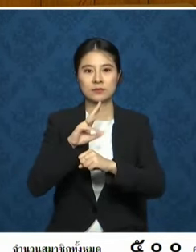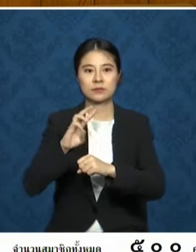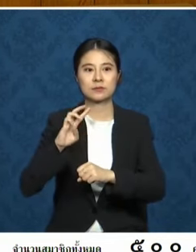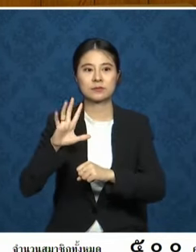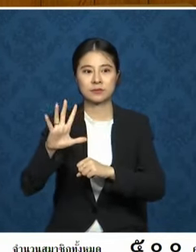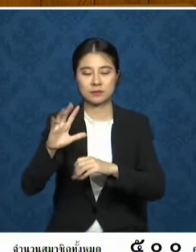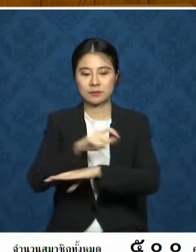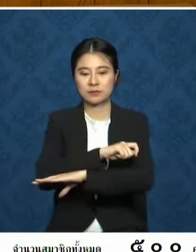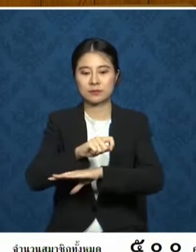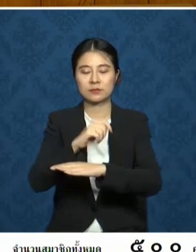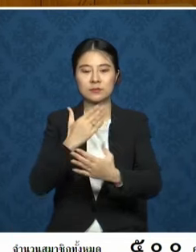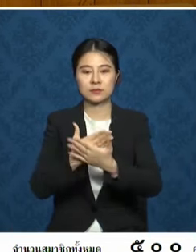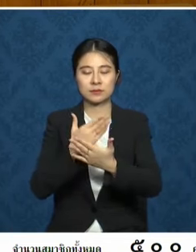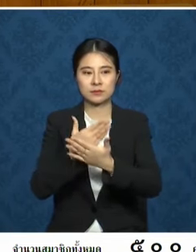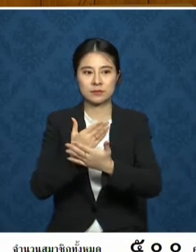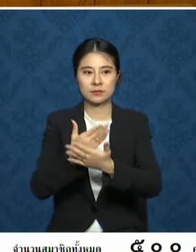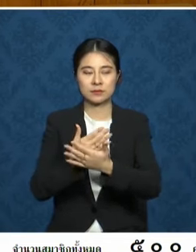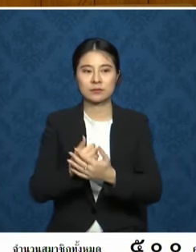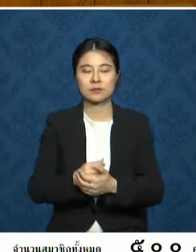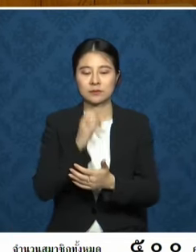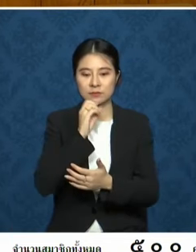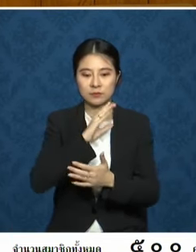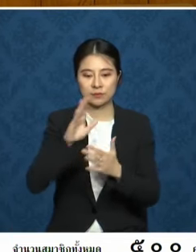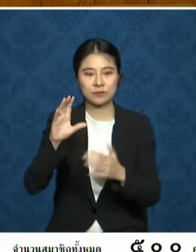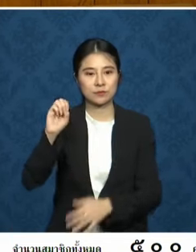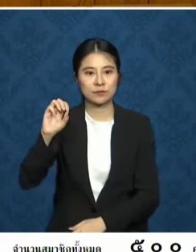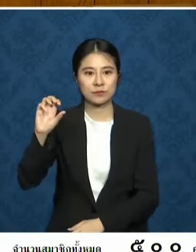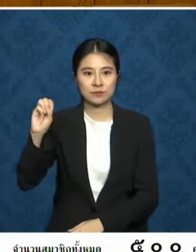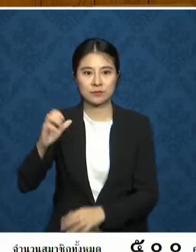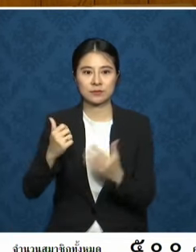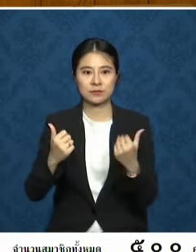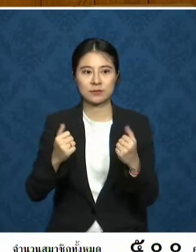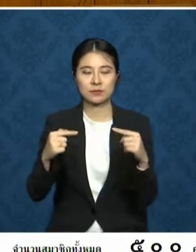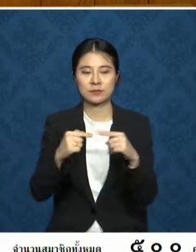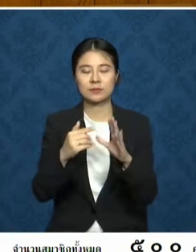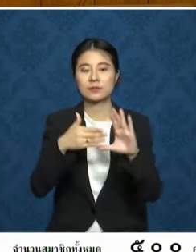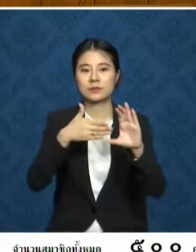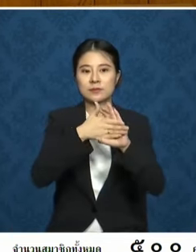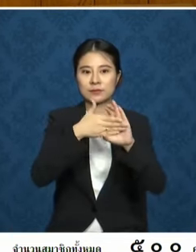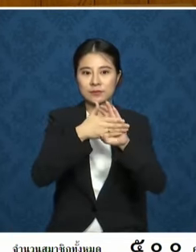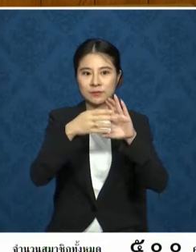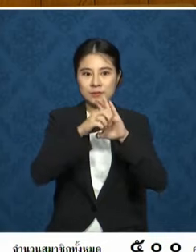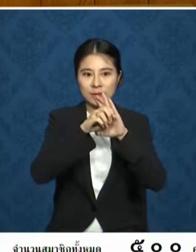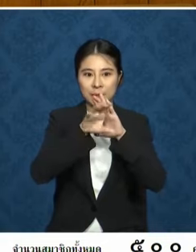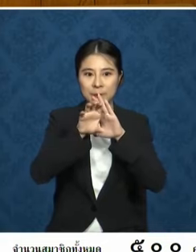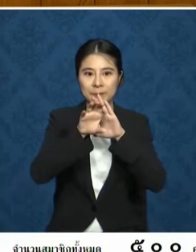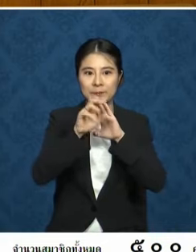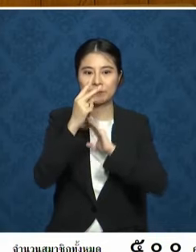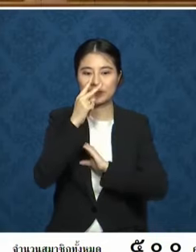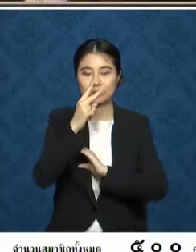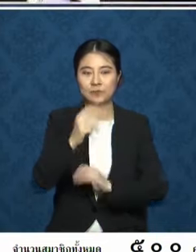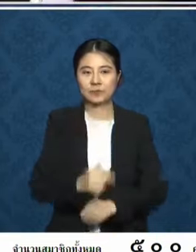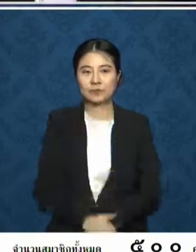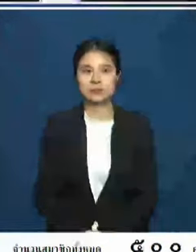65ต่อที่ประชมสภาผู้แทนลาสดร จะขออนุญาตใช้สไประกอบการนำเสนอครั